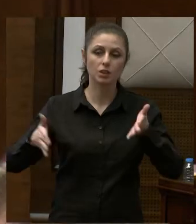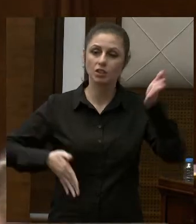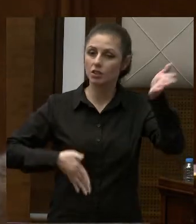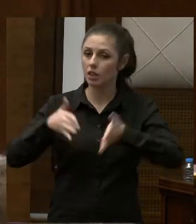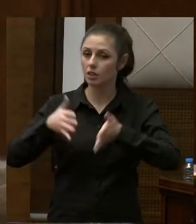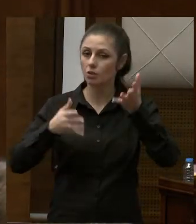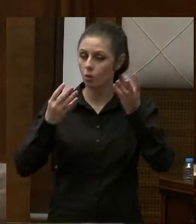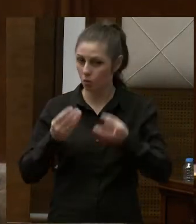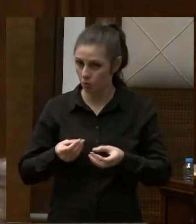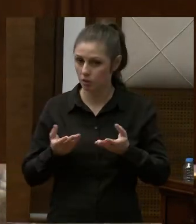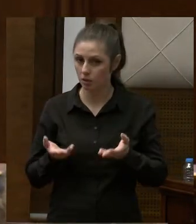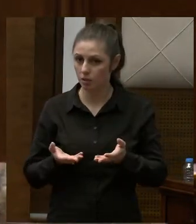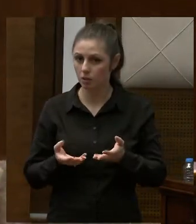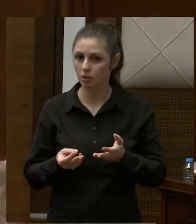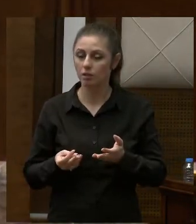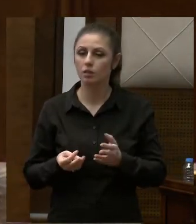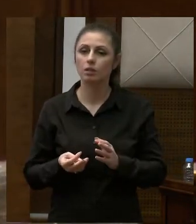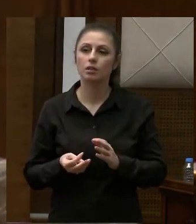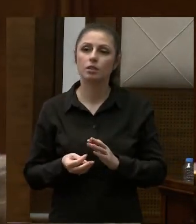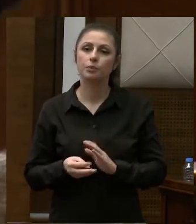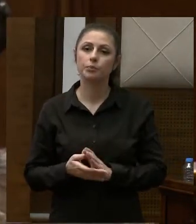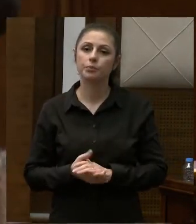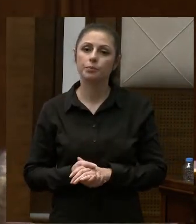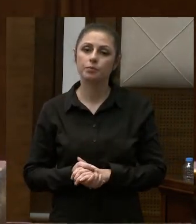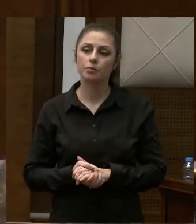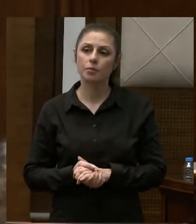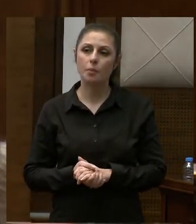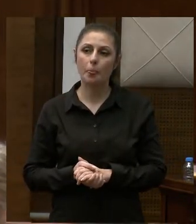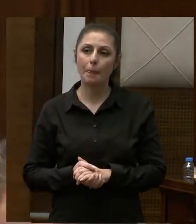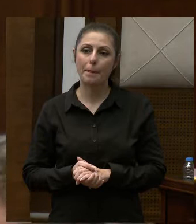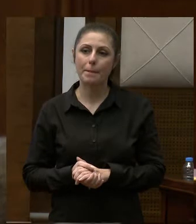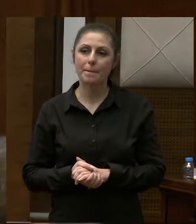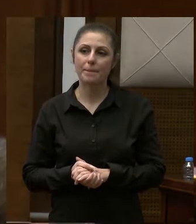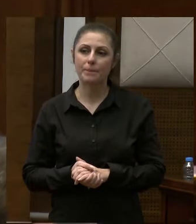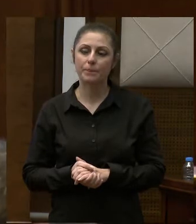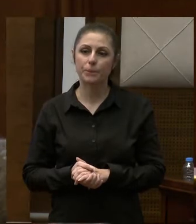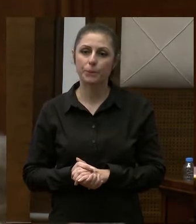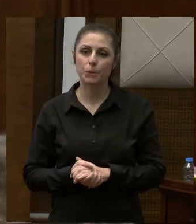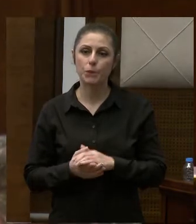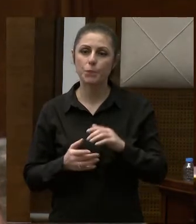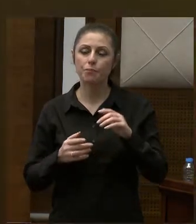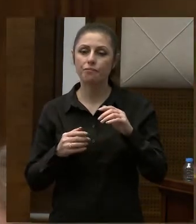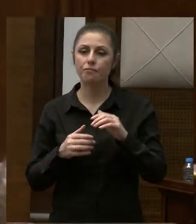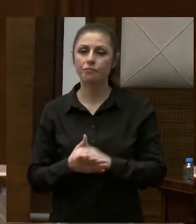örneğin İzmir Caddesi gibi, Nasrettin Hoca Caddesi gibi veya şeydeki